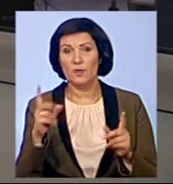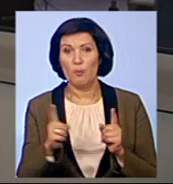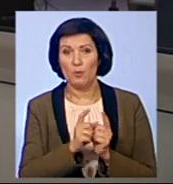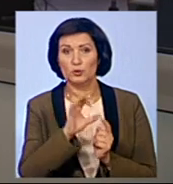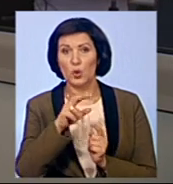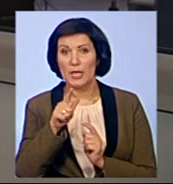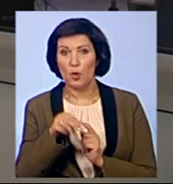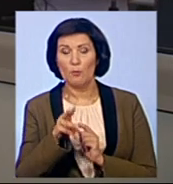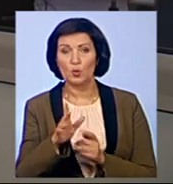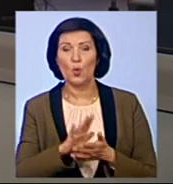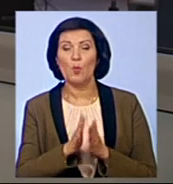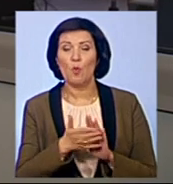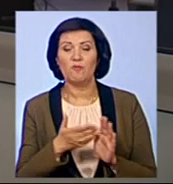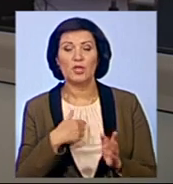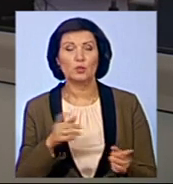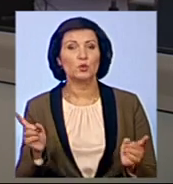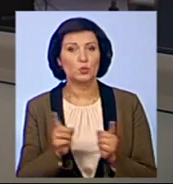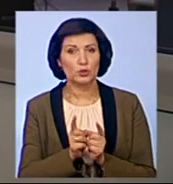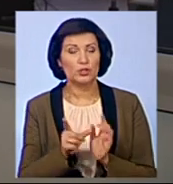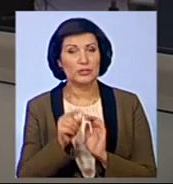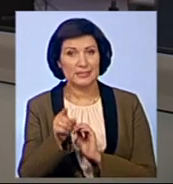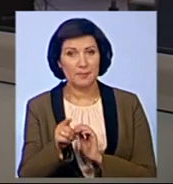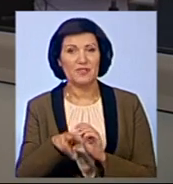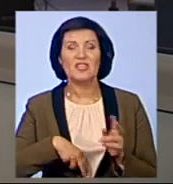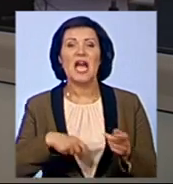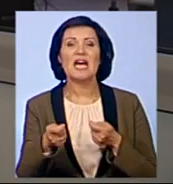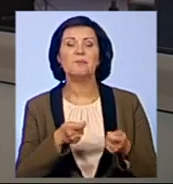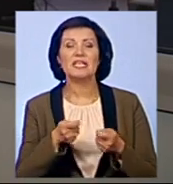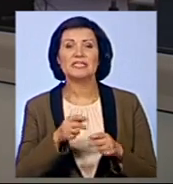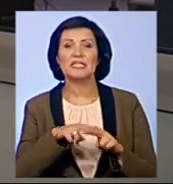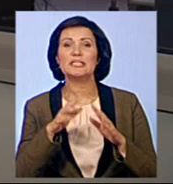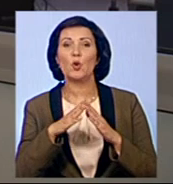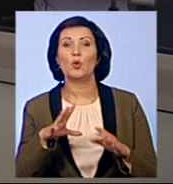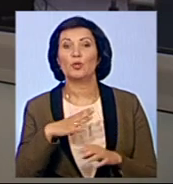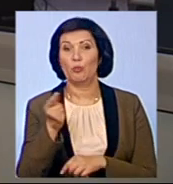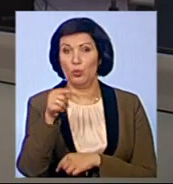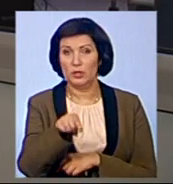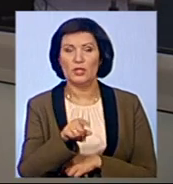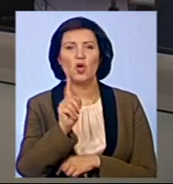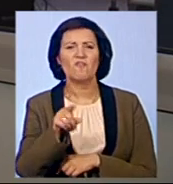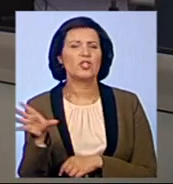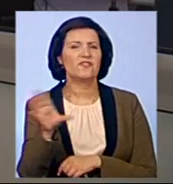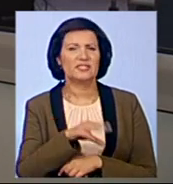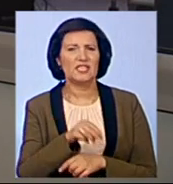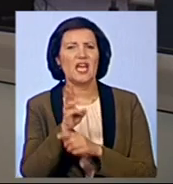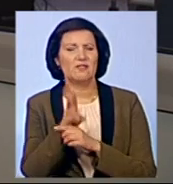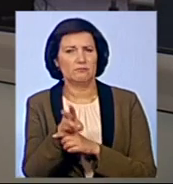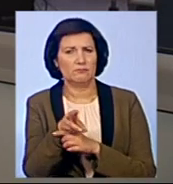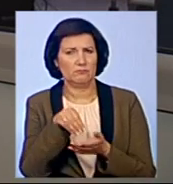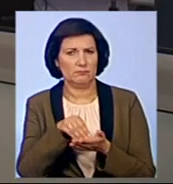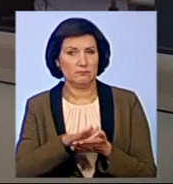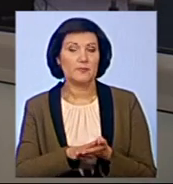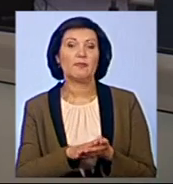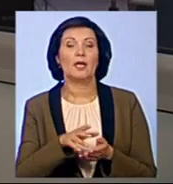побаченні з Олегом, то умовою нашої зустрічі з ним від адміністрації колонії було те, що вони все фіксуватимуть на